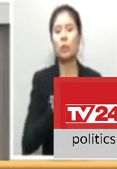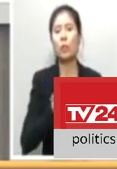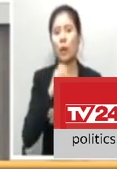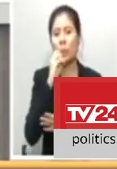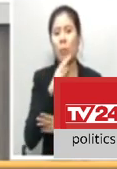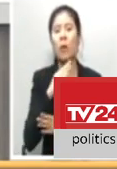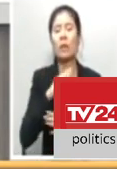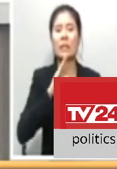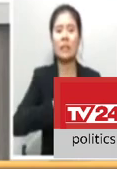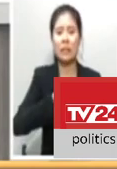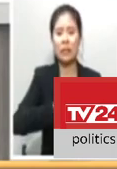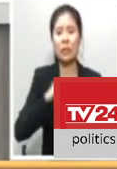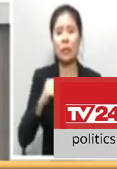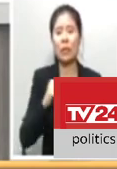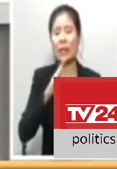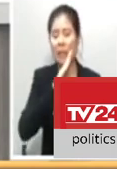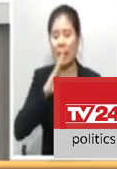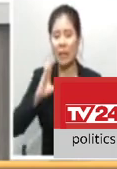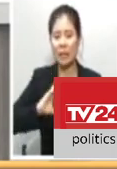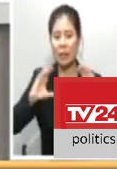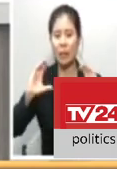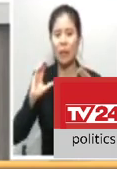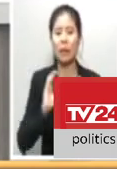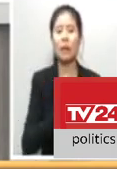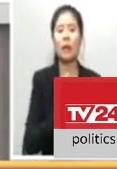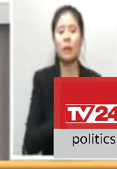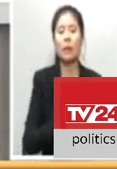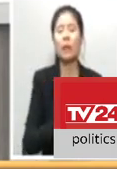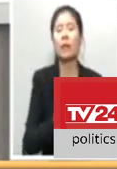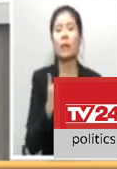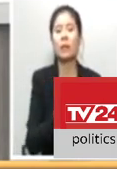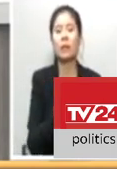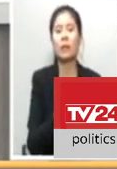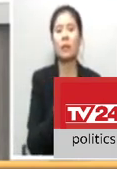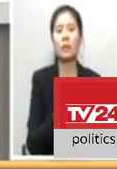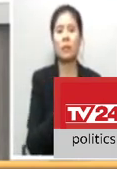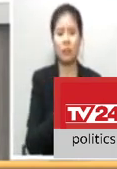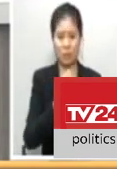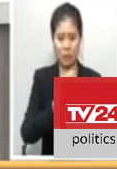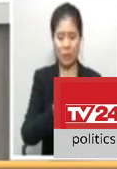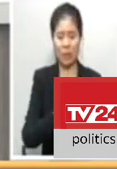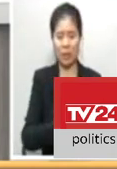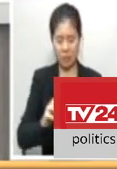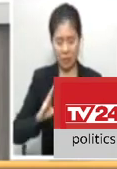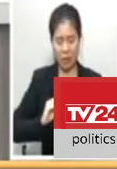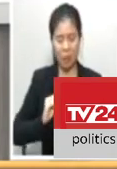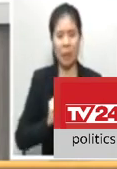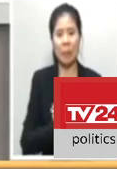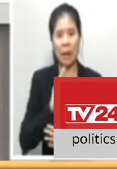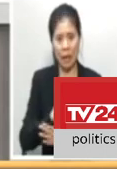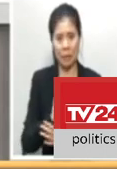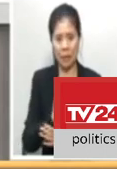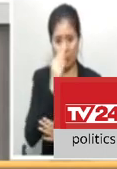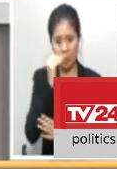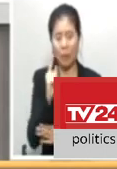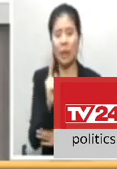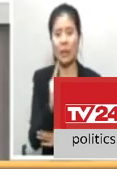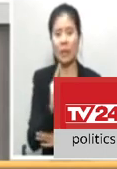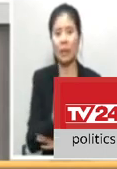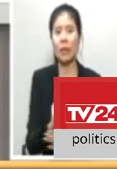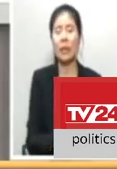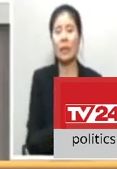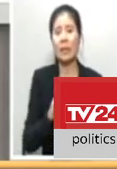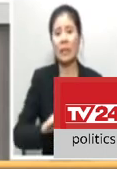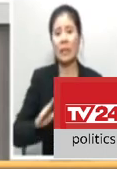อะถ้ารัฐบาลไม่เปลี่ยนแปลงพี่ห้ามรับนะงบประมาณเที่ยวเนี้ยโอ้เด็กเดี๋ยวนี้เนี่ยนะครับเขาเก่ง